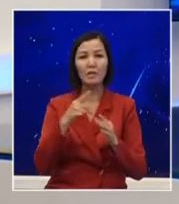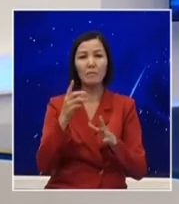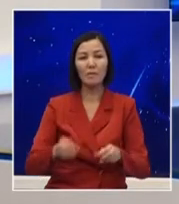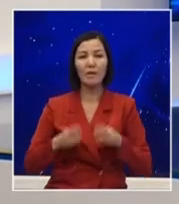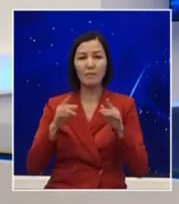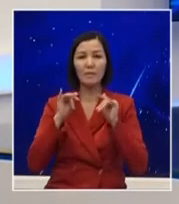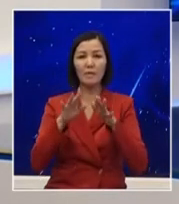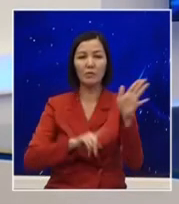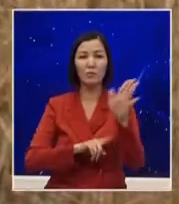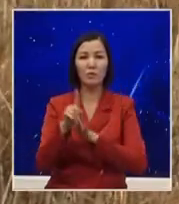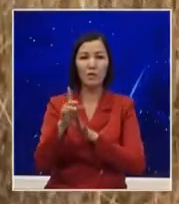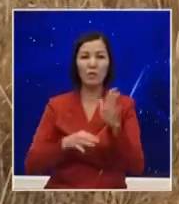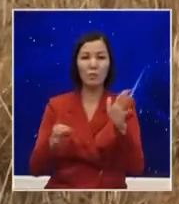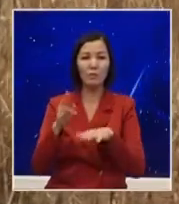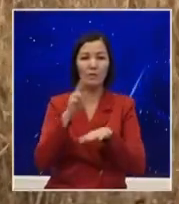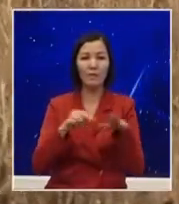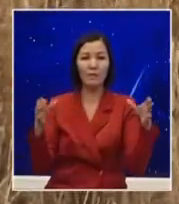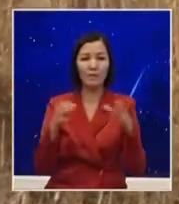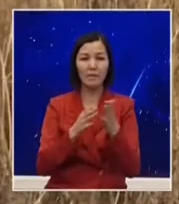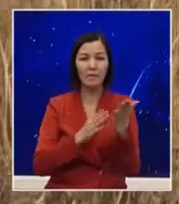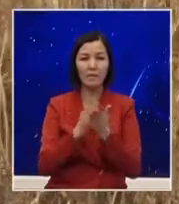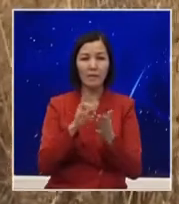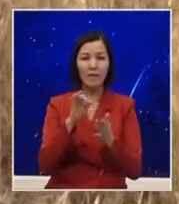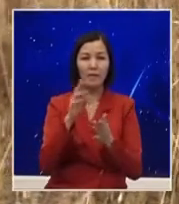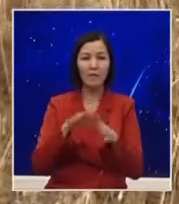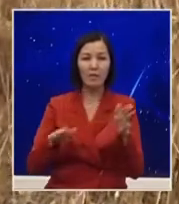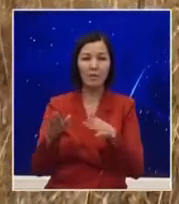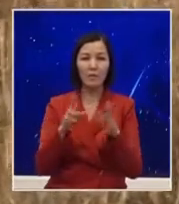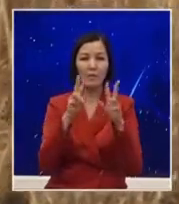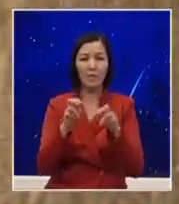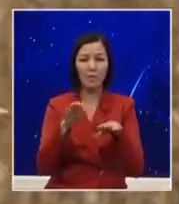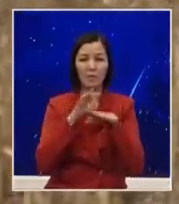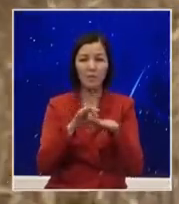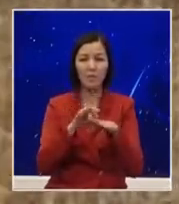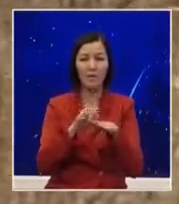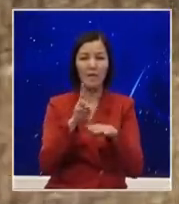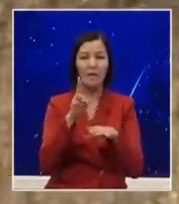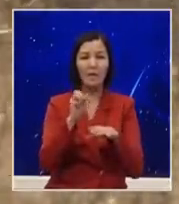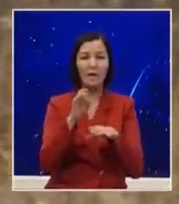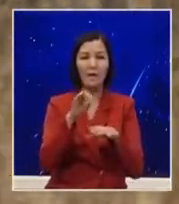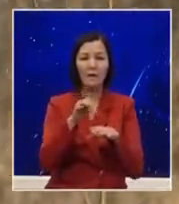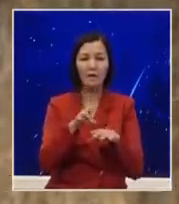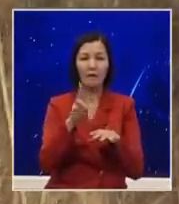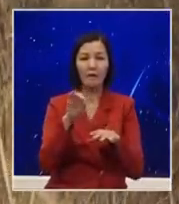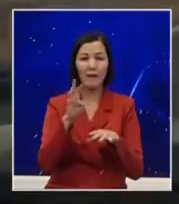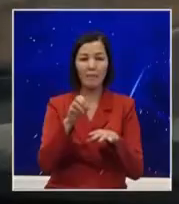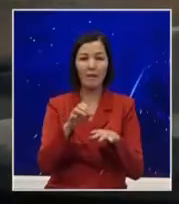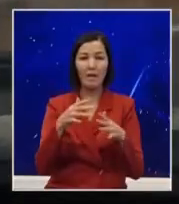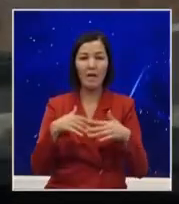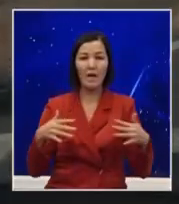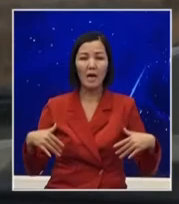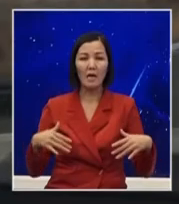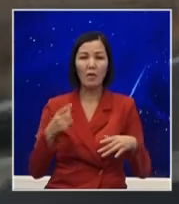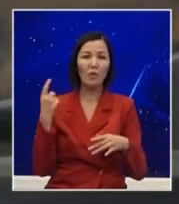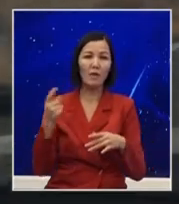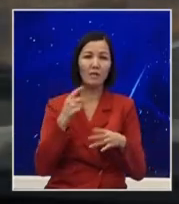іс қозғалған, осы орайда облыстық полиция департаменті қызметкерлері Қаратал ауданында рейд жасады. Олар Қаратал, Кәлпе, аң аулау